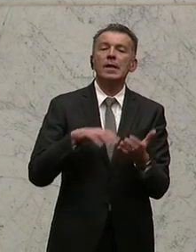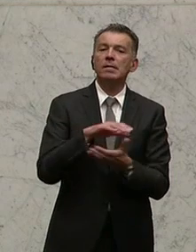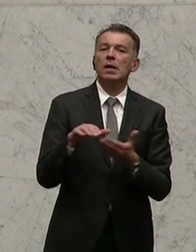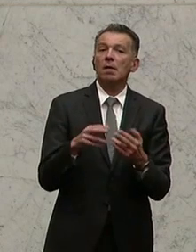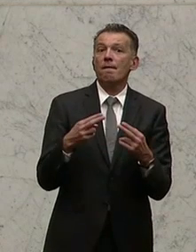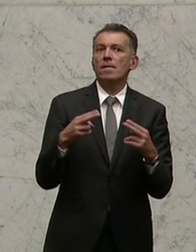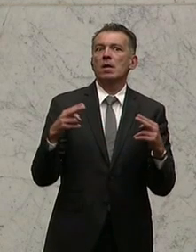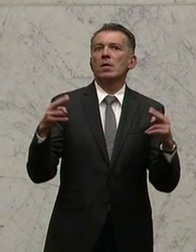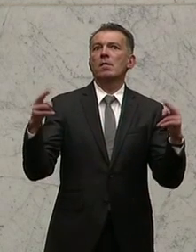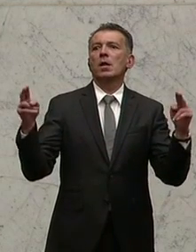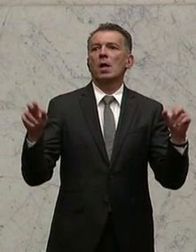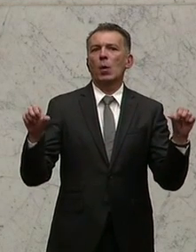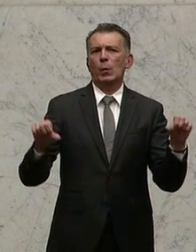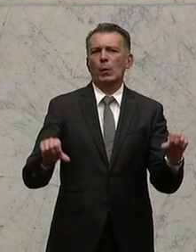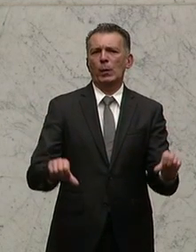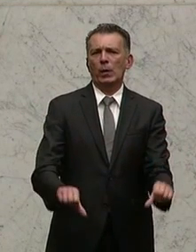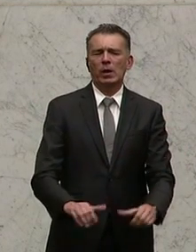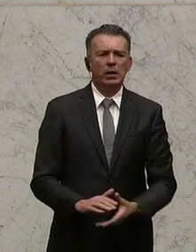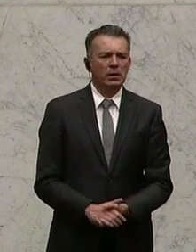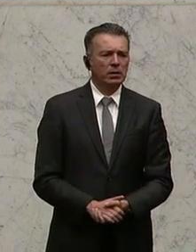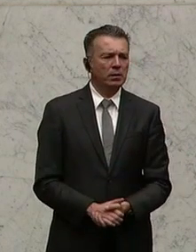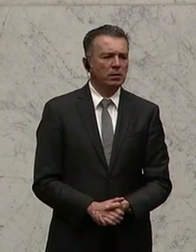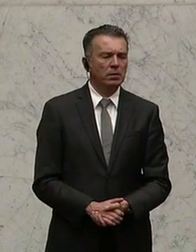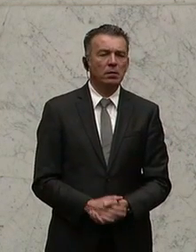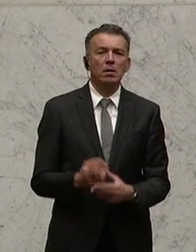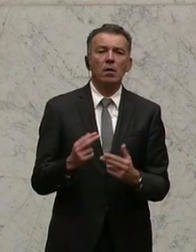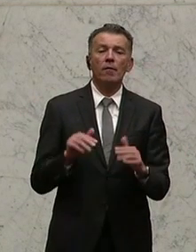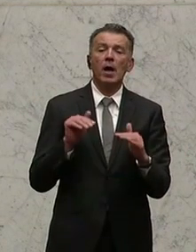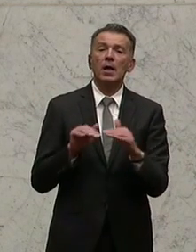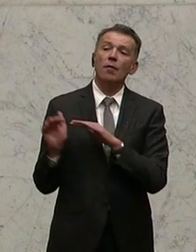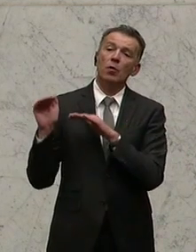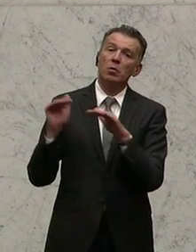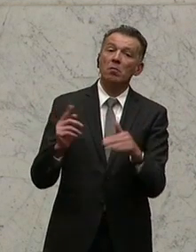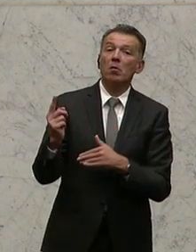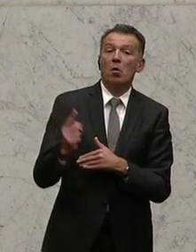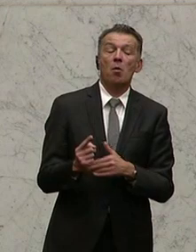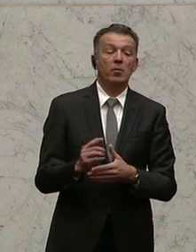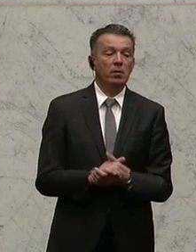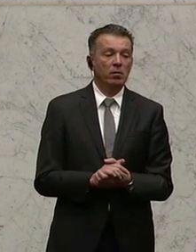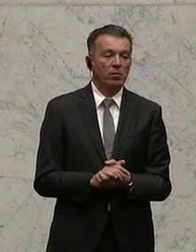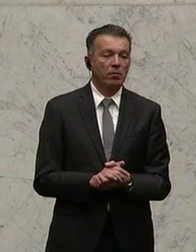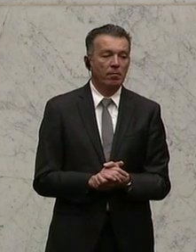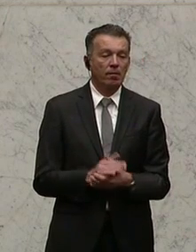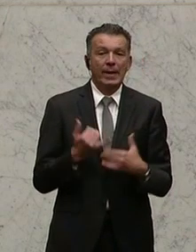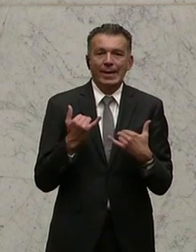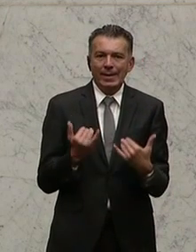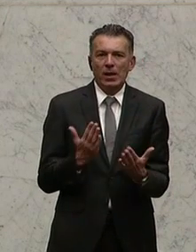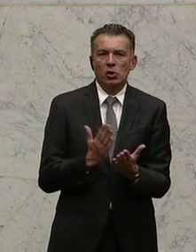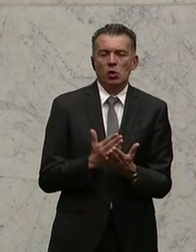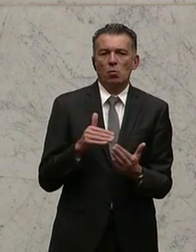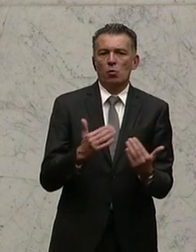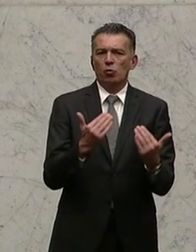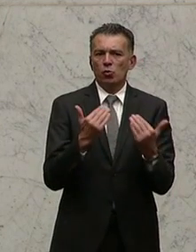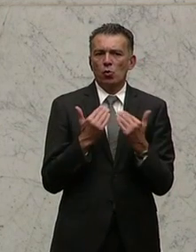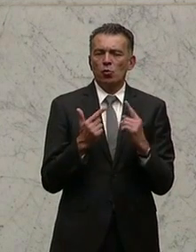weiter verschärfen. Darüber hinaus ist mit weiteren Flüchtlingswellen zu rechnen, sodass wir uns zumindest jetzt schützen